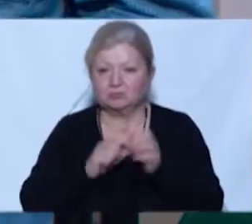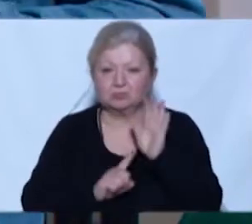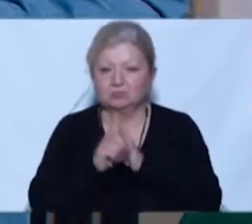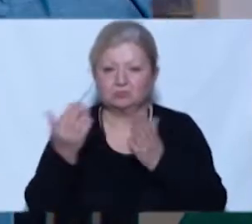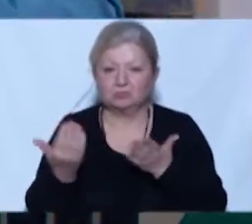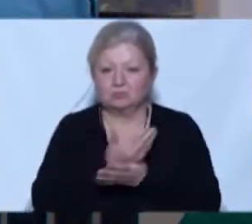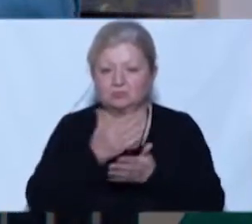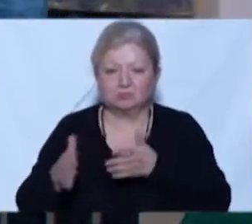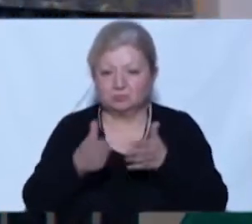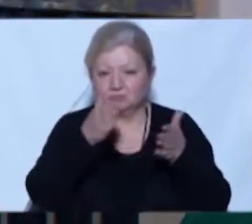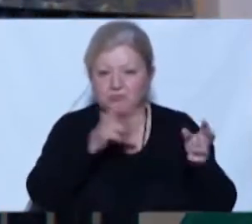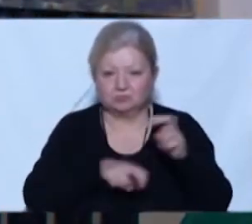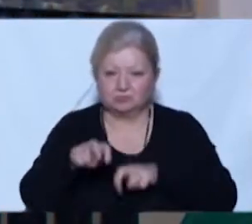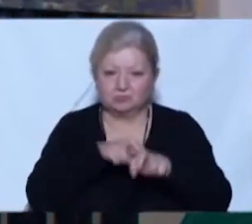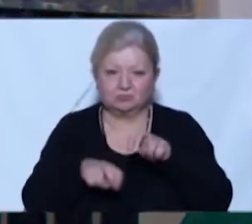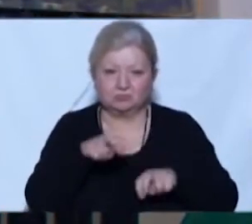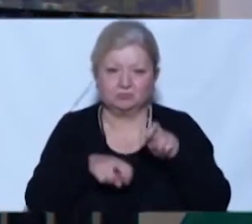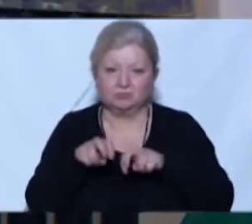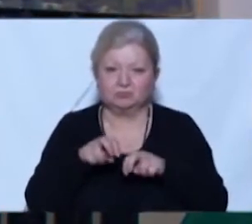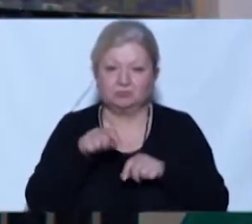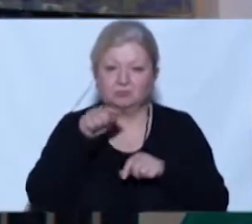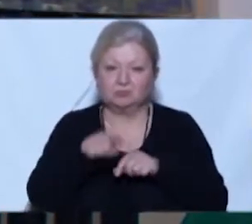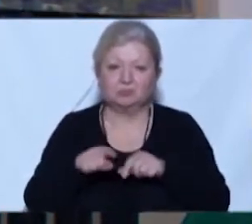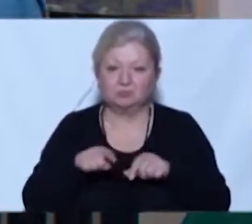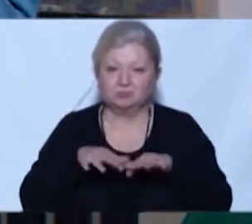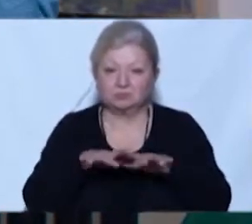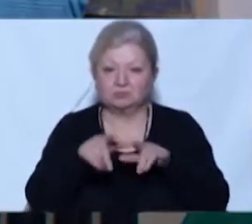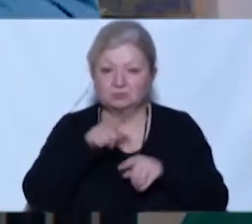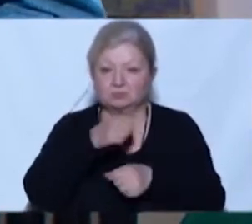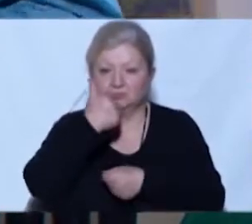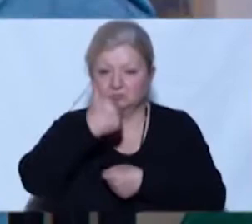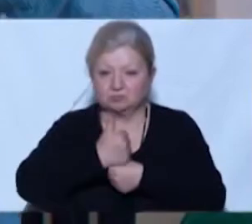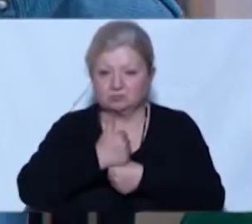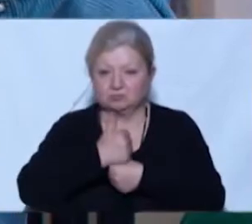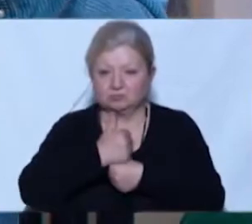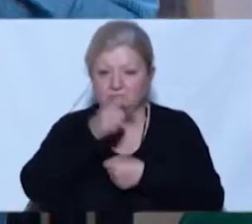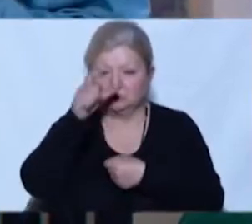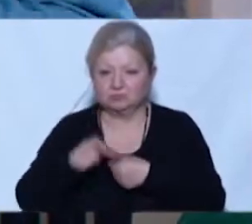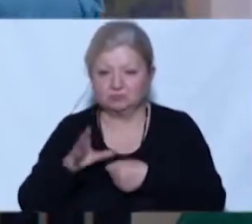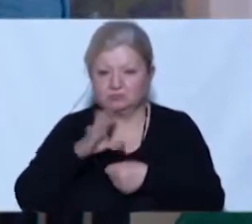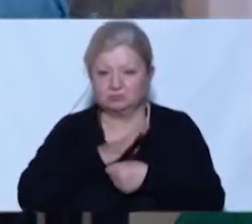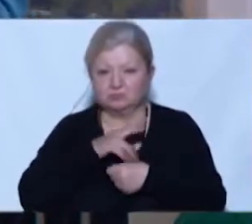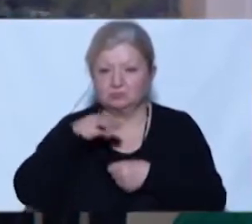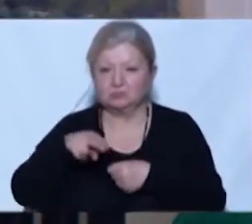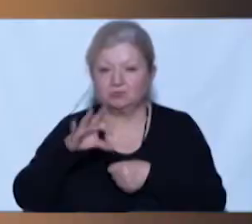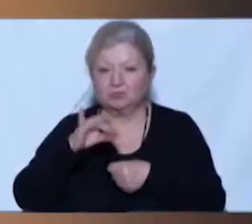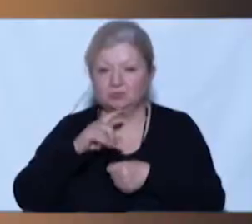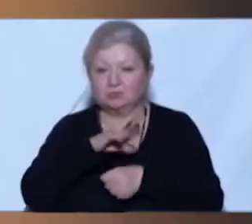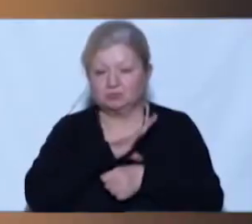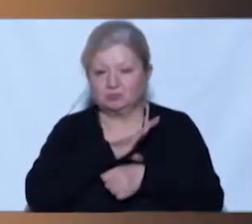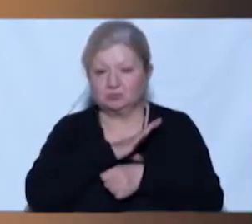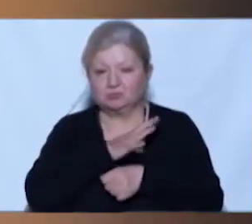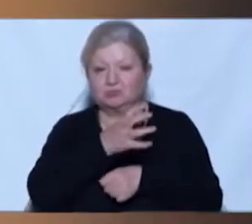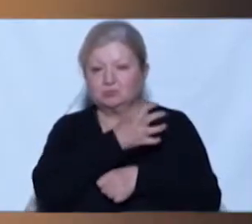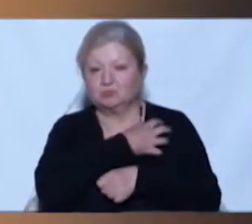გზების ძიება. Ამ საქმეს გარკვეულწილად სათავეში ედგა პორტუგალიის უფლისწული ენრიკე ზღვაოსანი. Სხვა